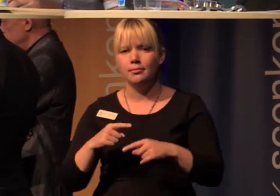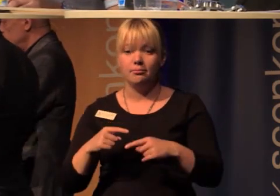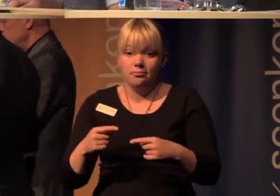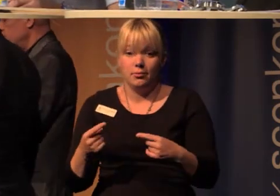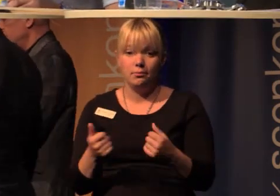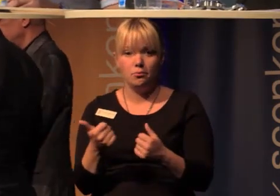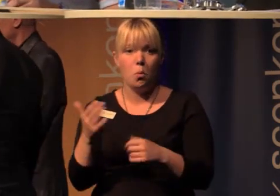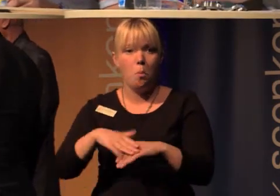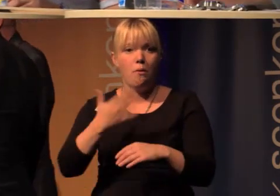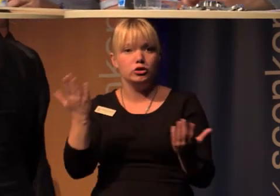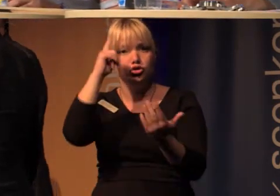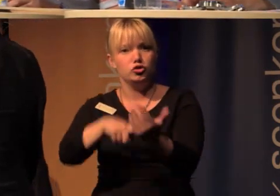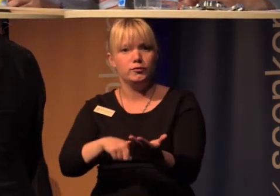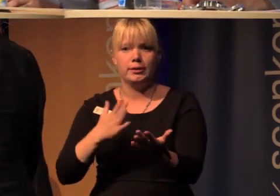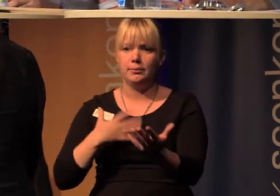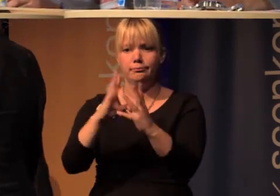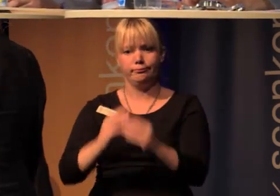det.